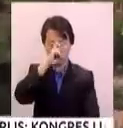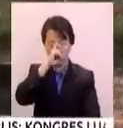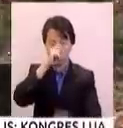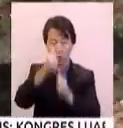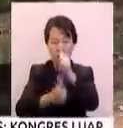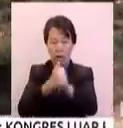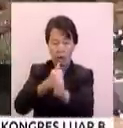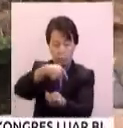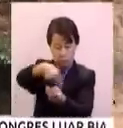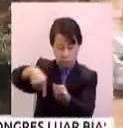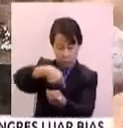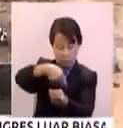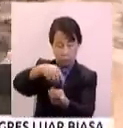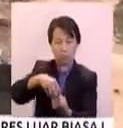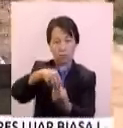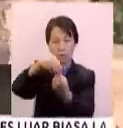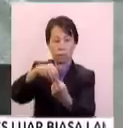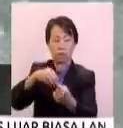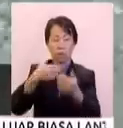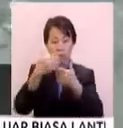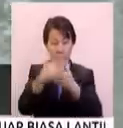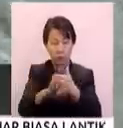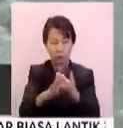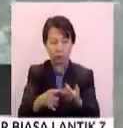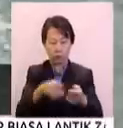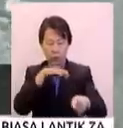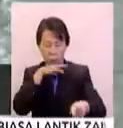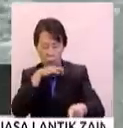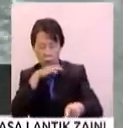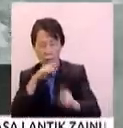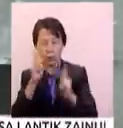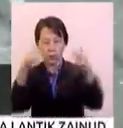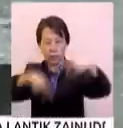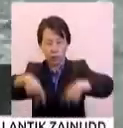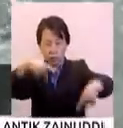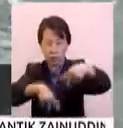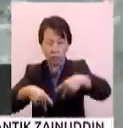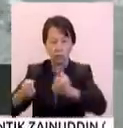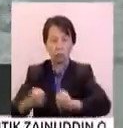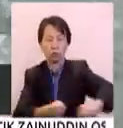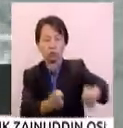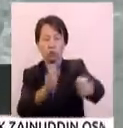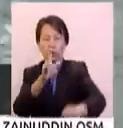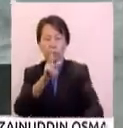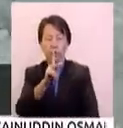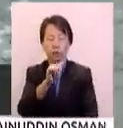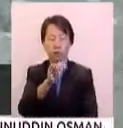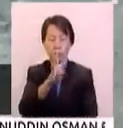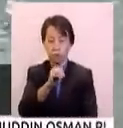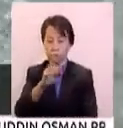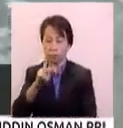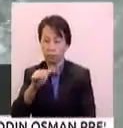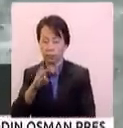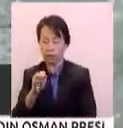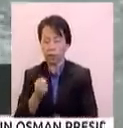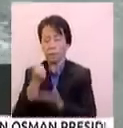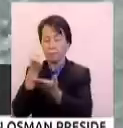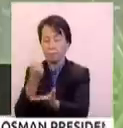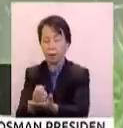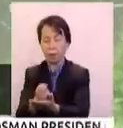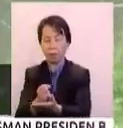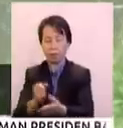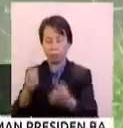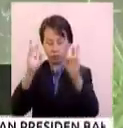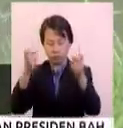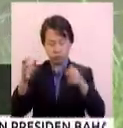alam sekitar khususnya pasca insiden pencemaran sisa kimia di Sungai Kim Kim. Ini sekaligus membantu menyelesaikan isu